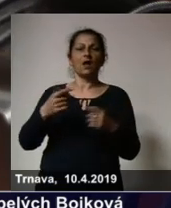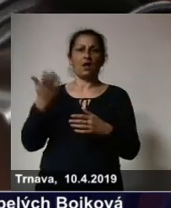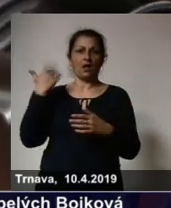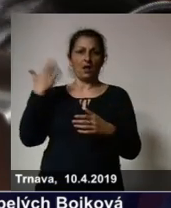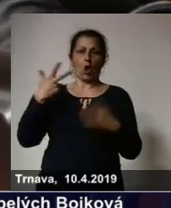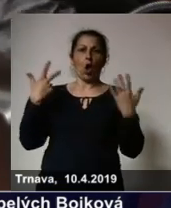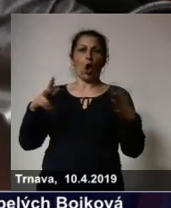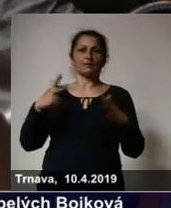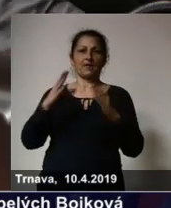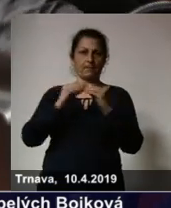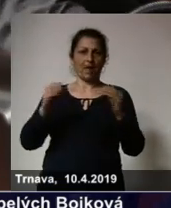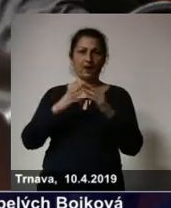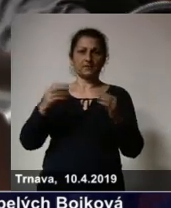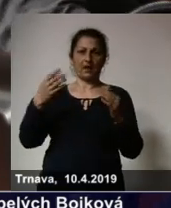marca